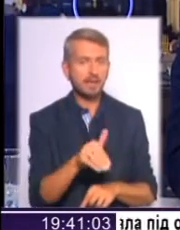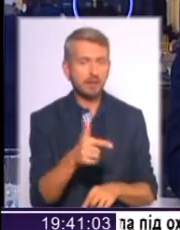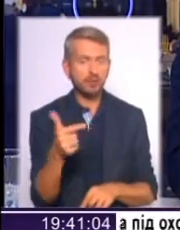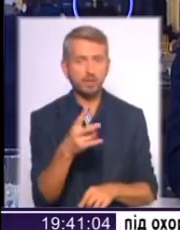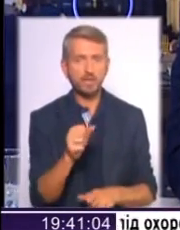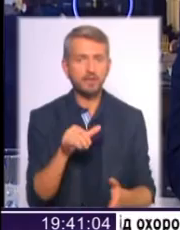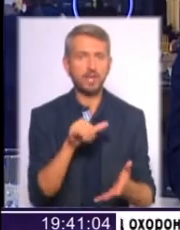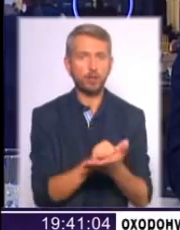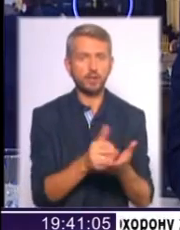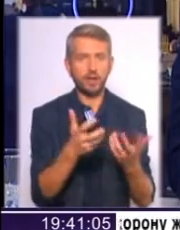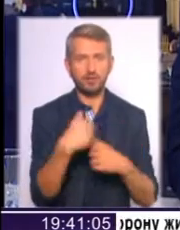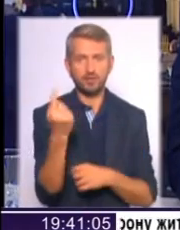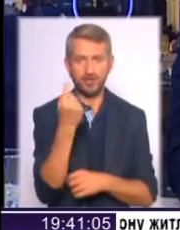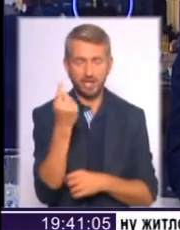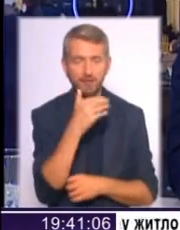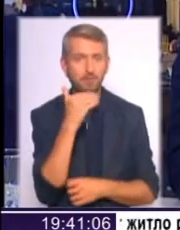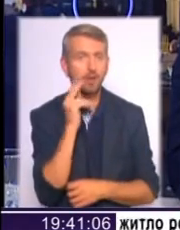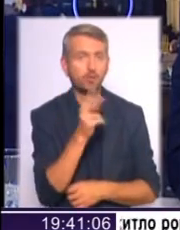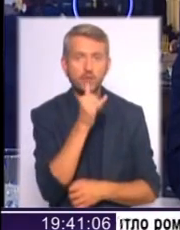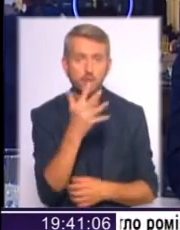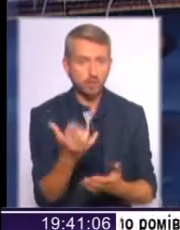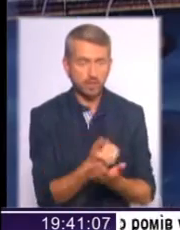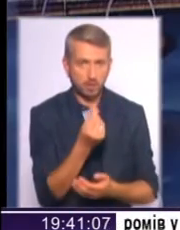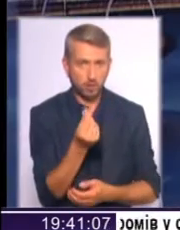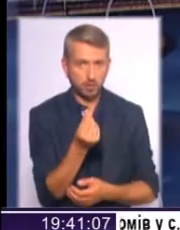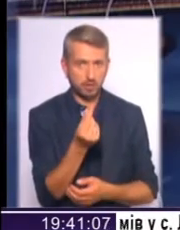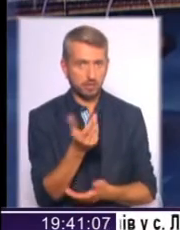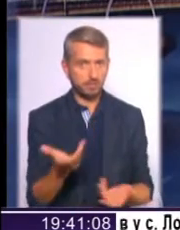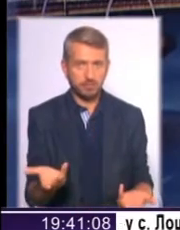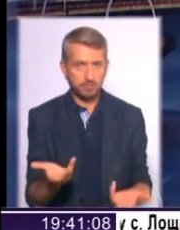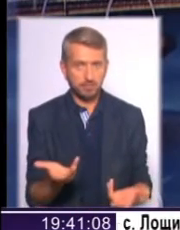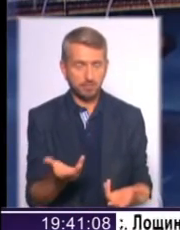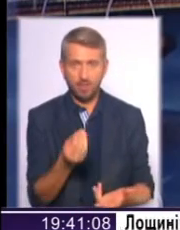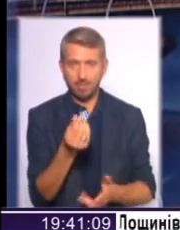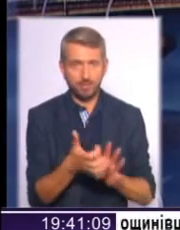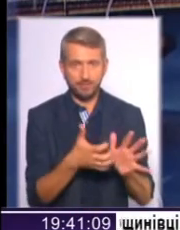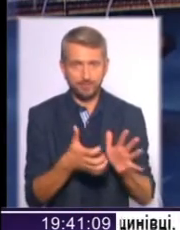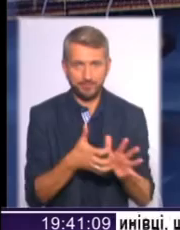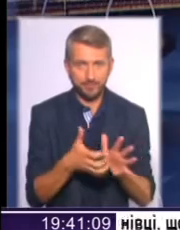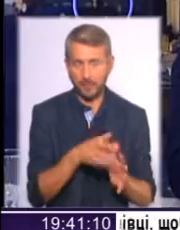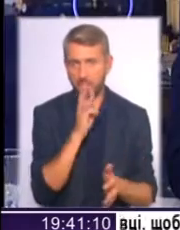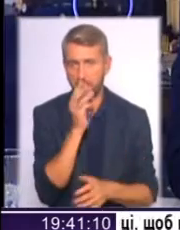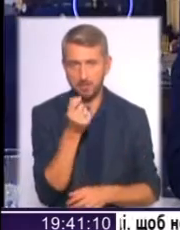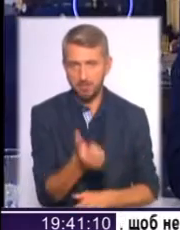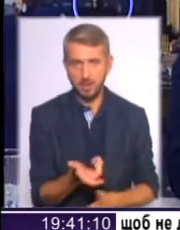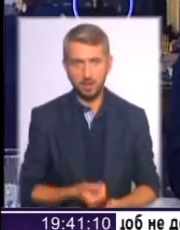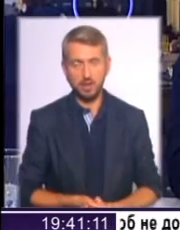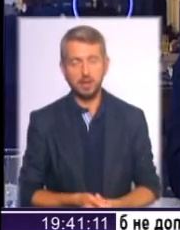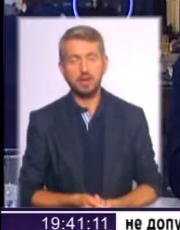таких лічильників багато хто не може знайти, тому що просто не дозволяє, доходи не дозволяють.